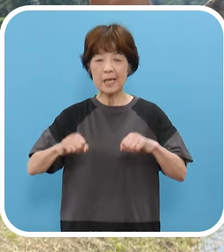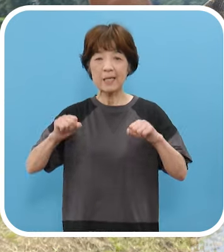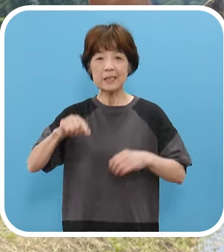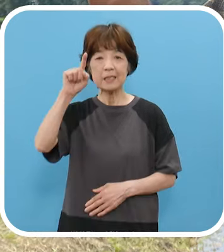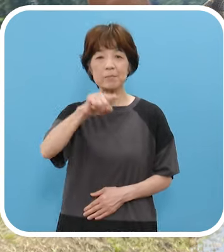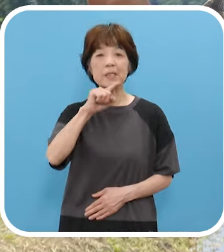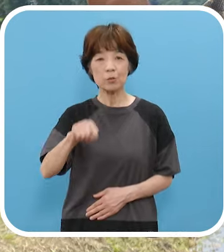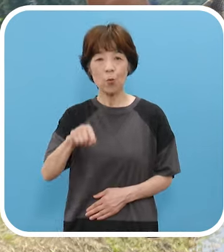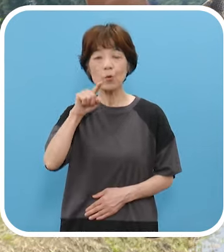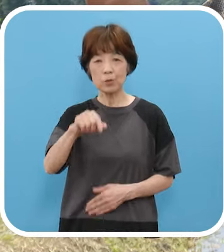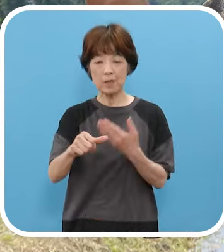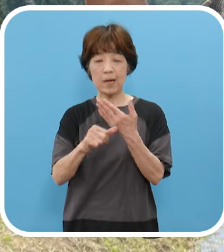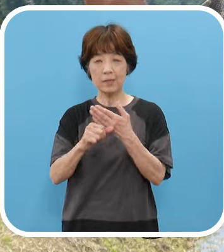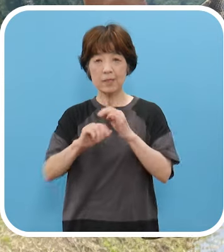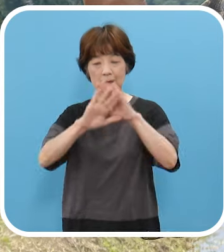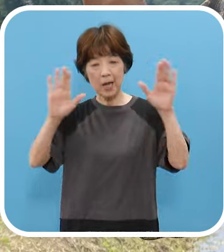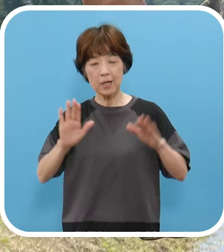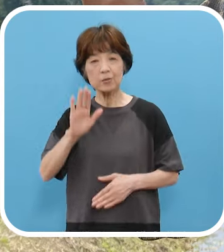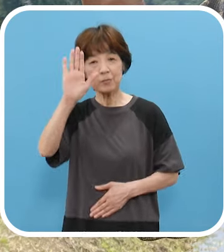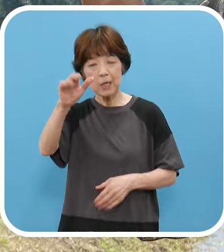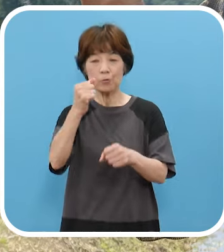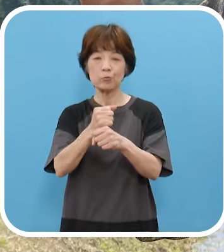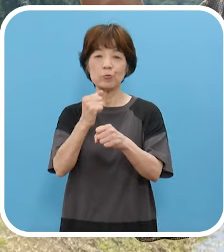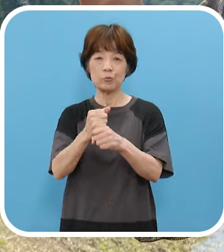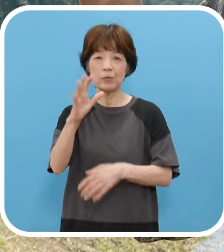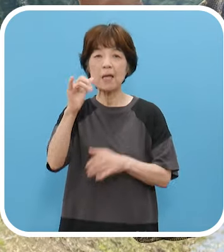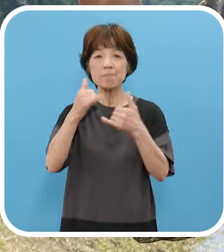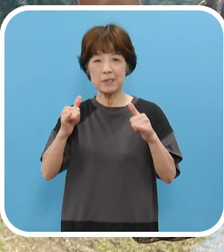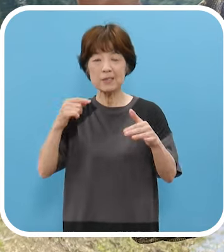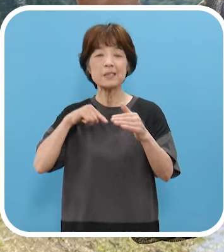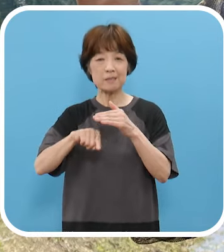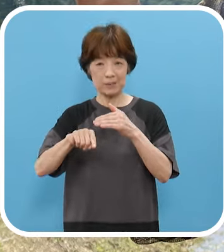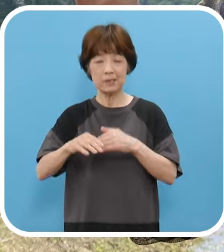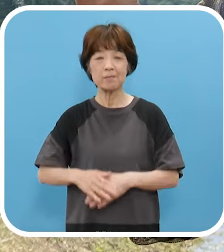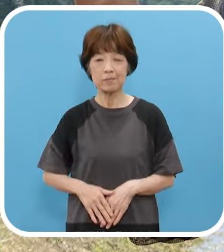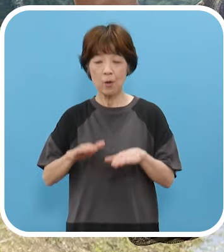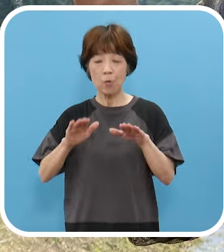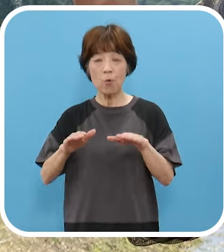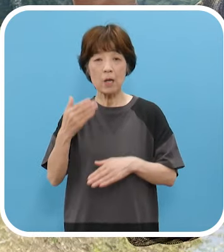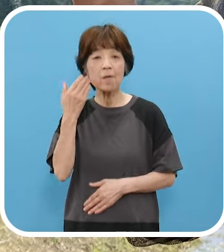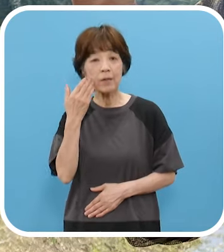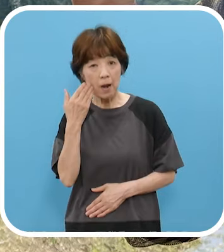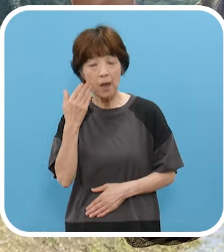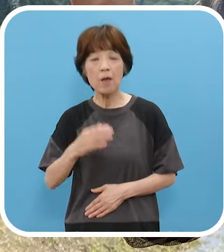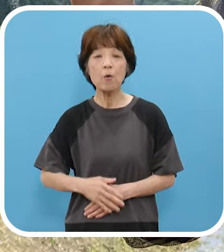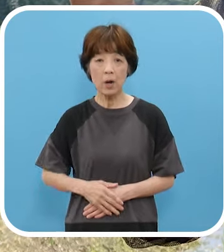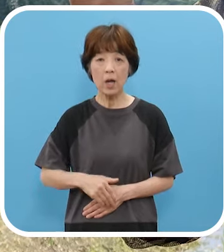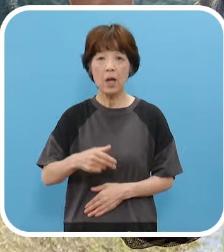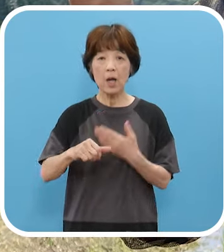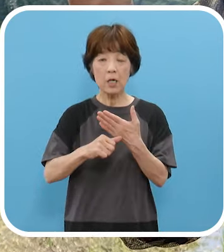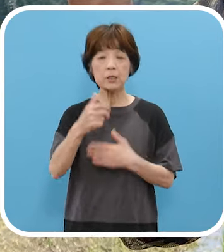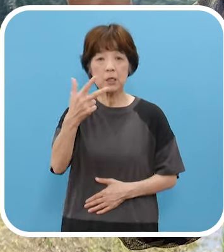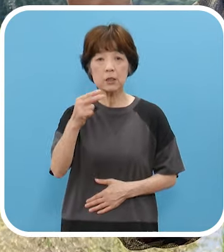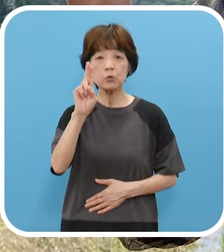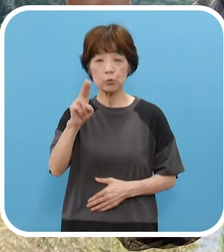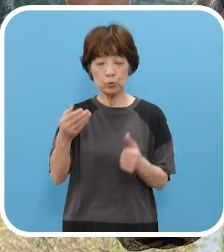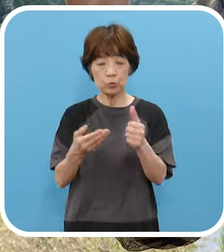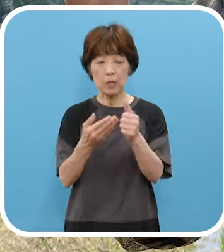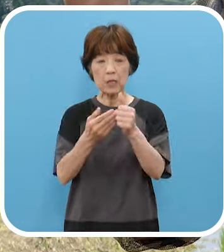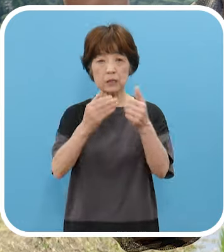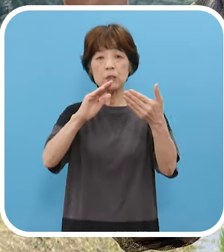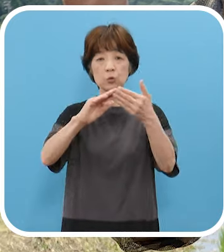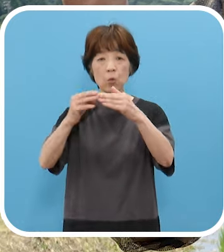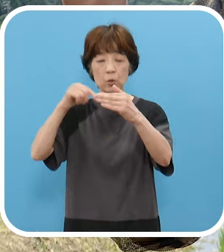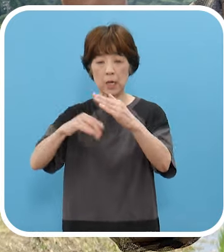元気人とは、秋田の明るい未来をつくる県民のこと。今回の元気人は、秋田市宇谷市内町内会